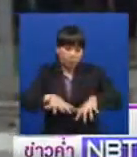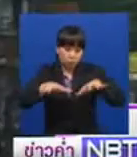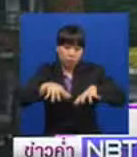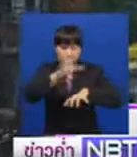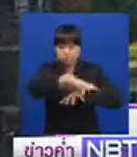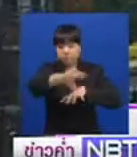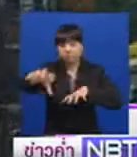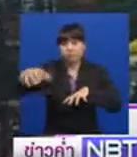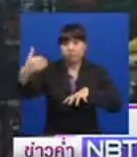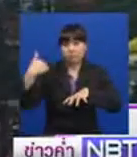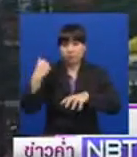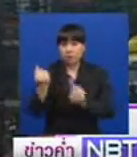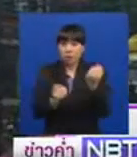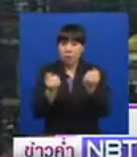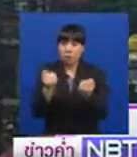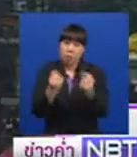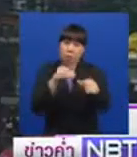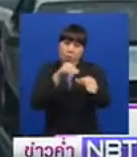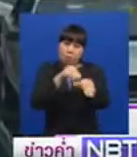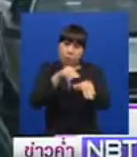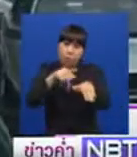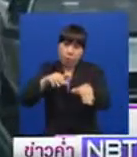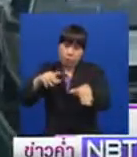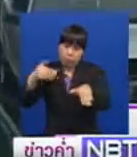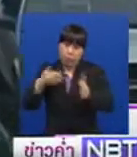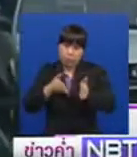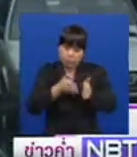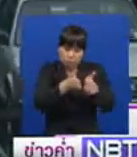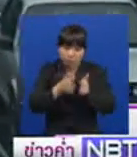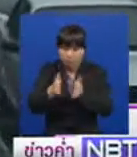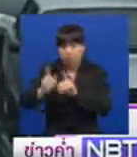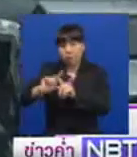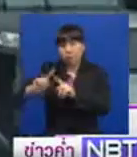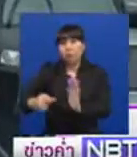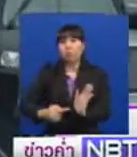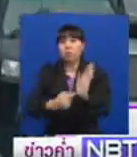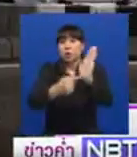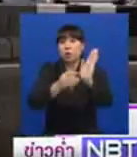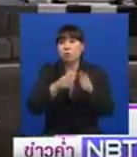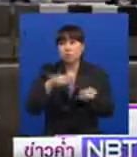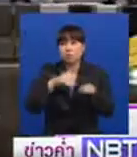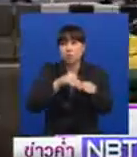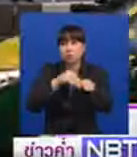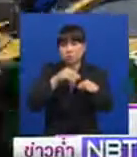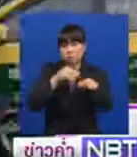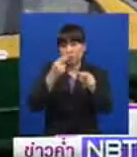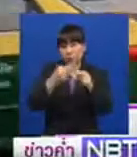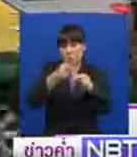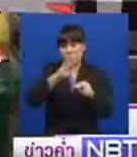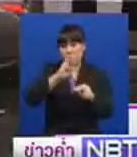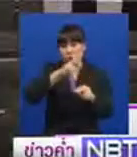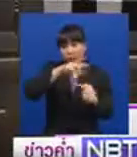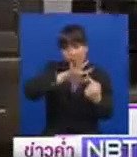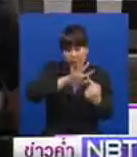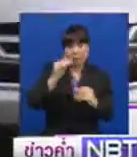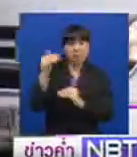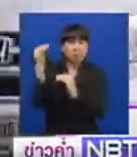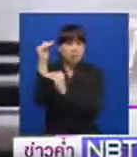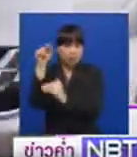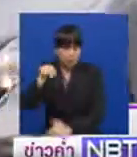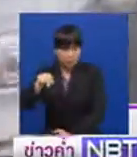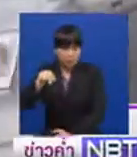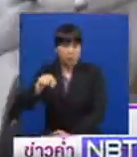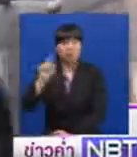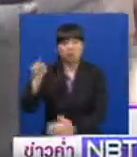ที่รถยนต์ติดขัดบนท้องถนนหลายสายเช่นถนนวิภาวดีรังสิตถนนบรมราชชนนีและในเ